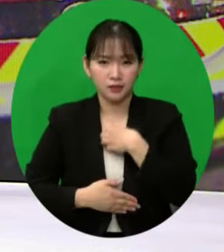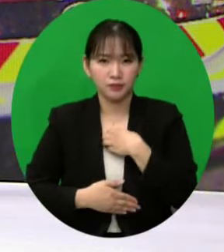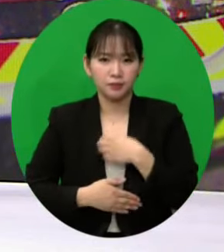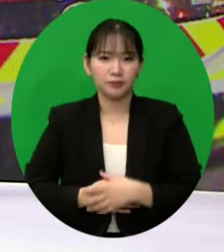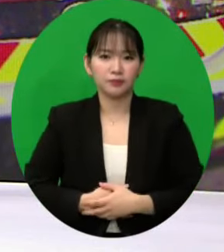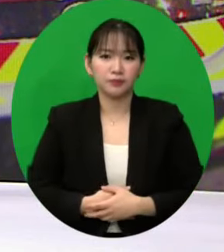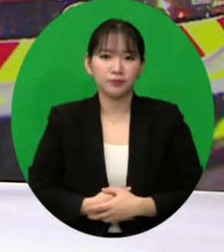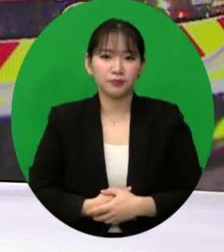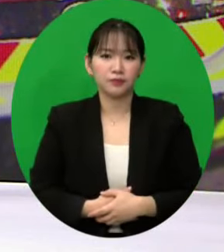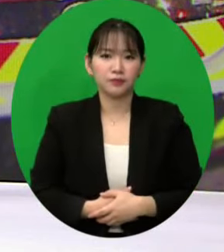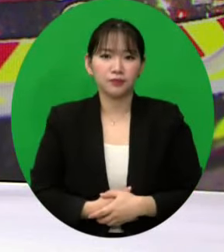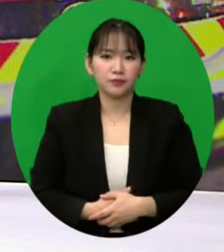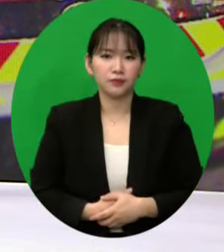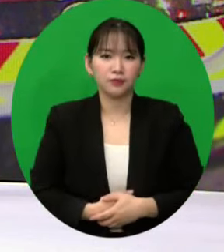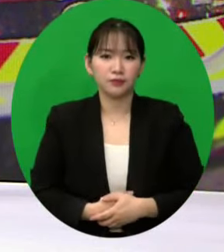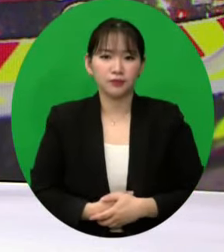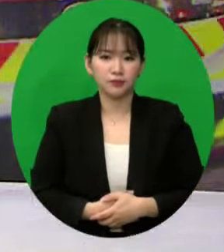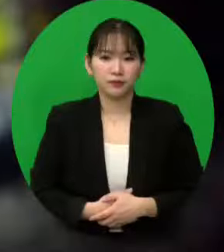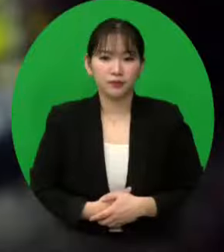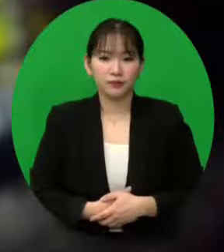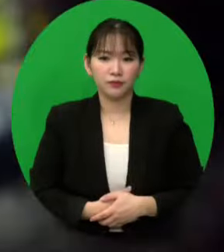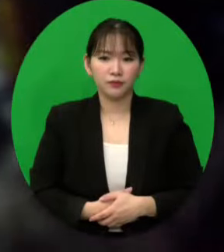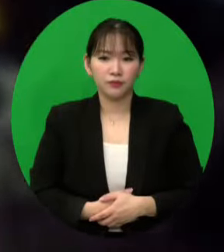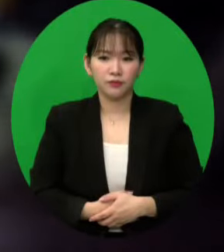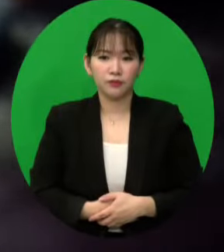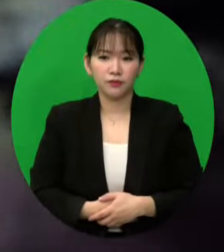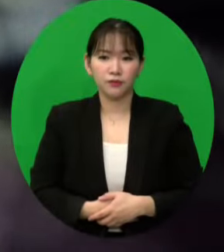안준호 기자가 취재했습니다.